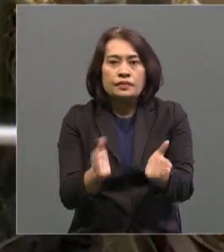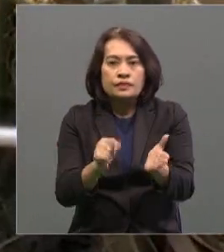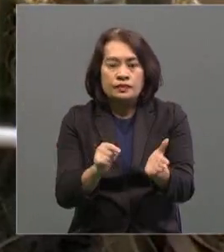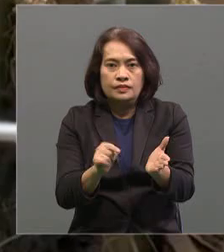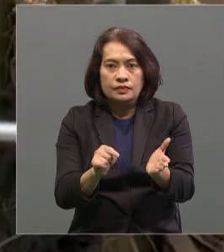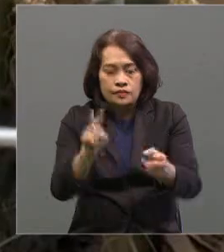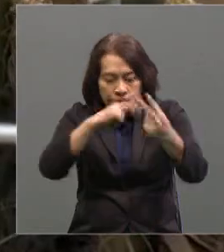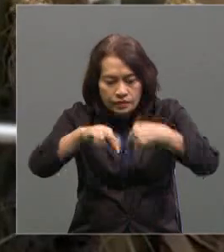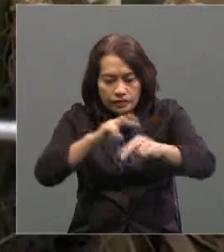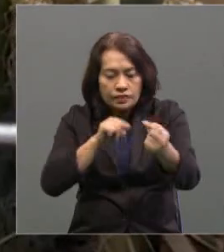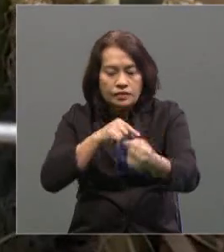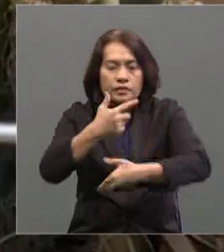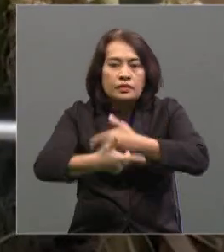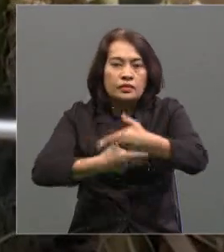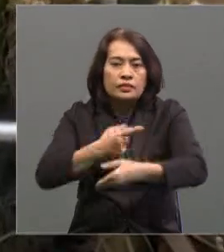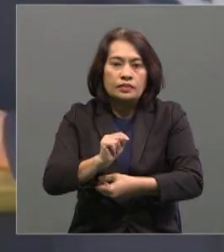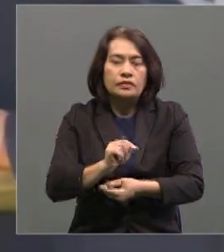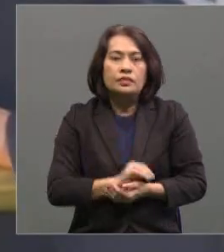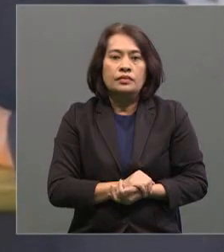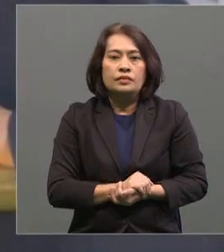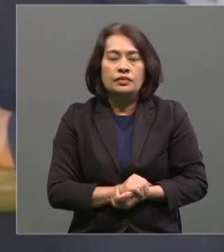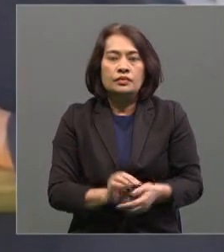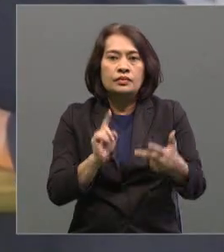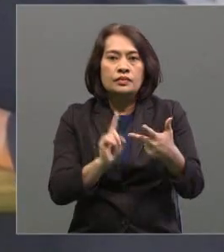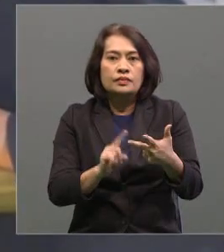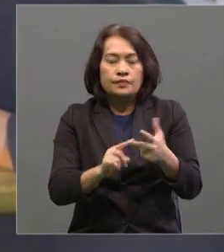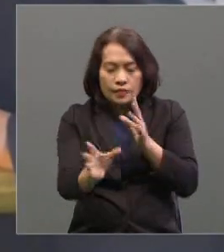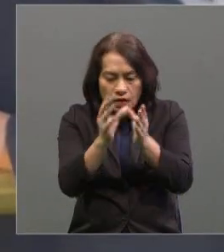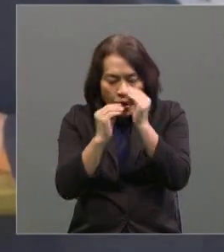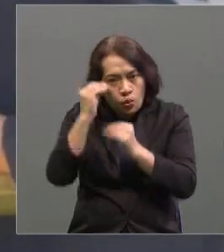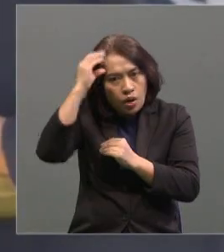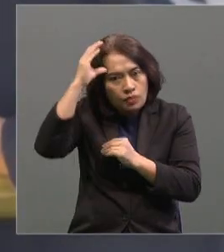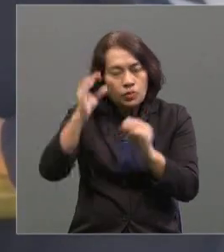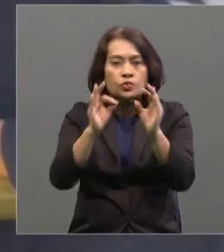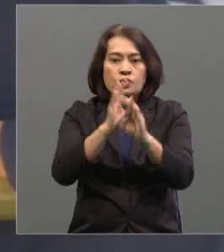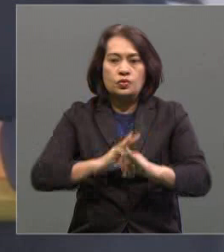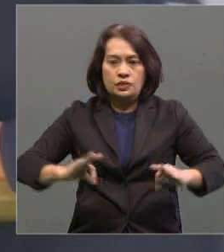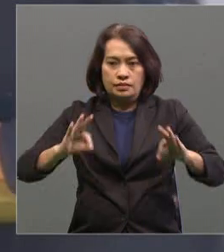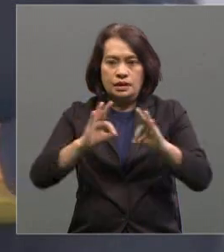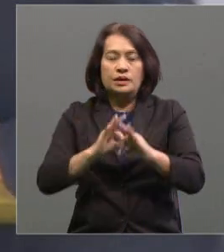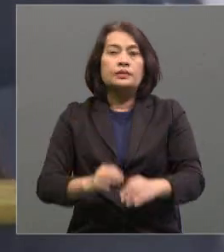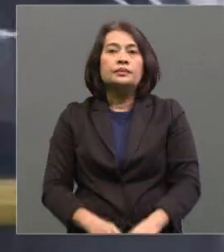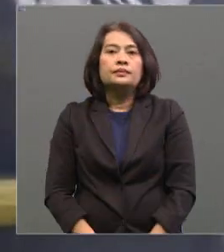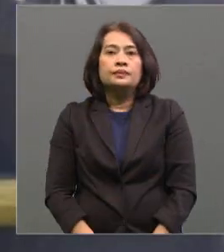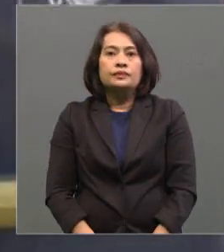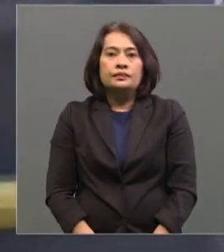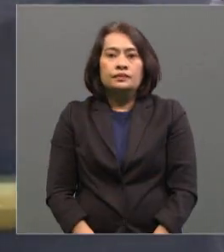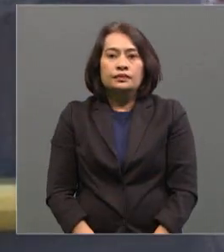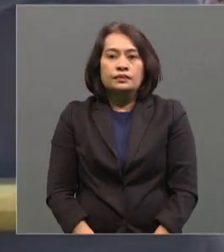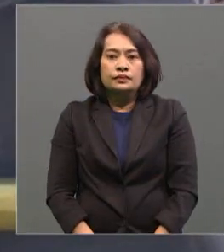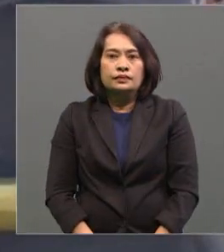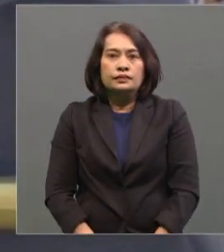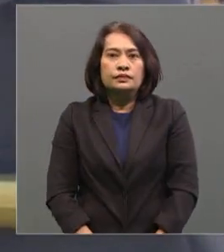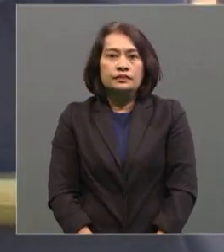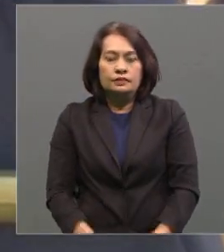ตลาดตรงนี้และส่วนที่ 3คือการหาองค์ความรู้ซึ่งอันนี้ก็สำคัญไม่แพ้กันนะคะนอกจากนี้ค่ะจะต้อง